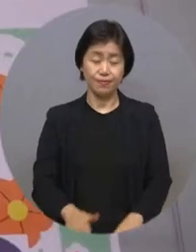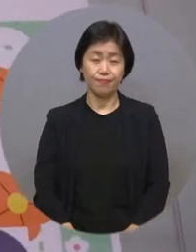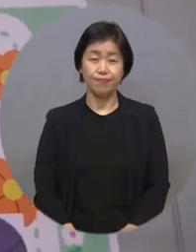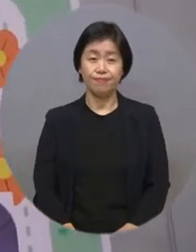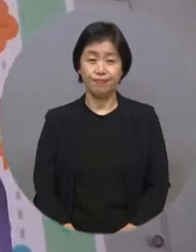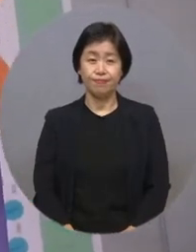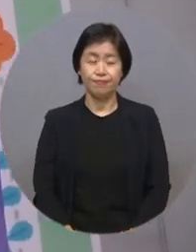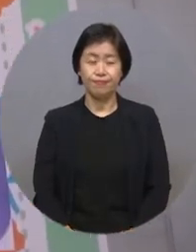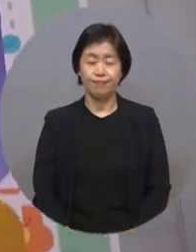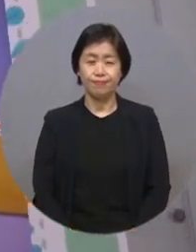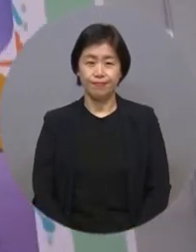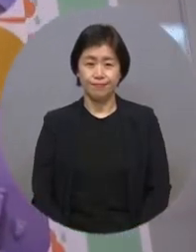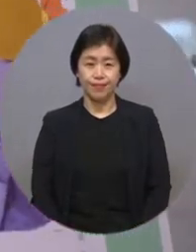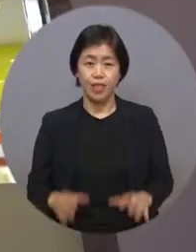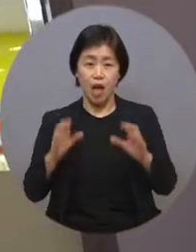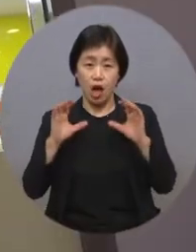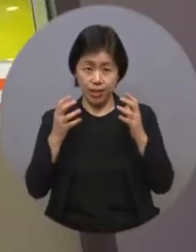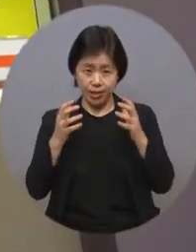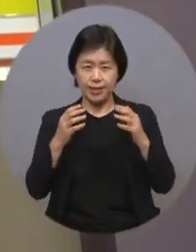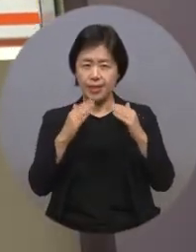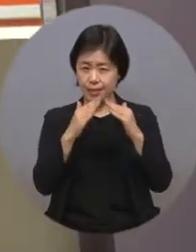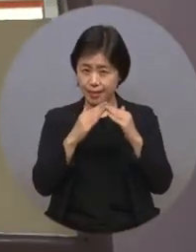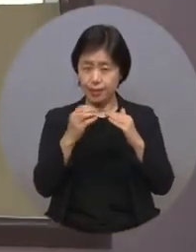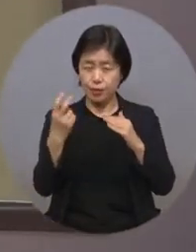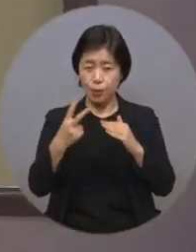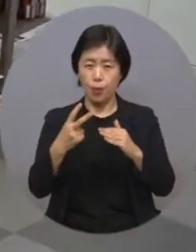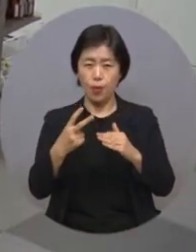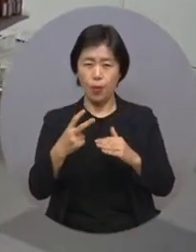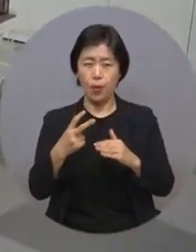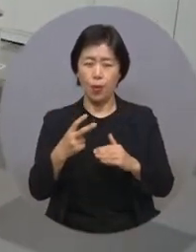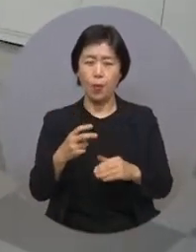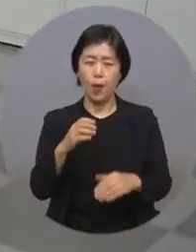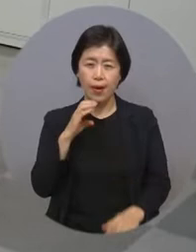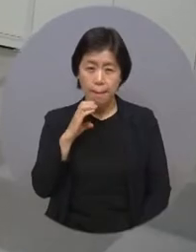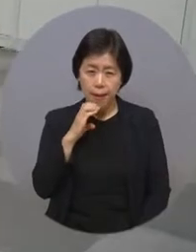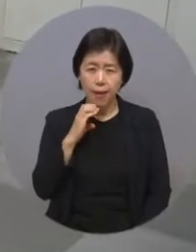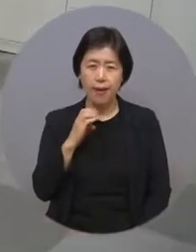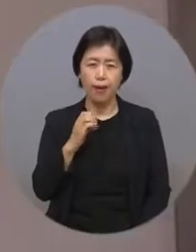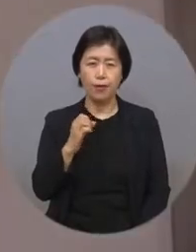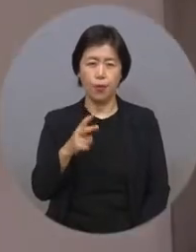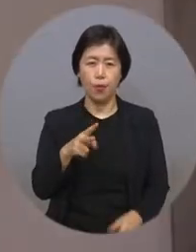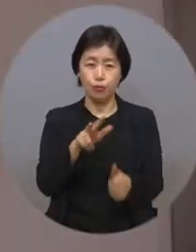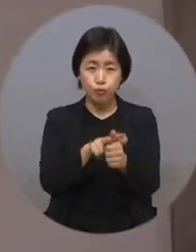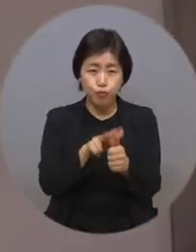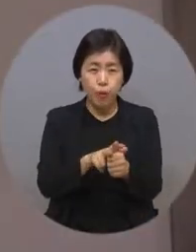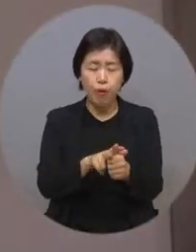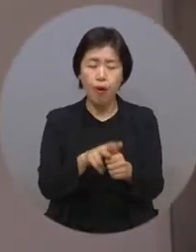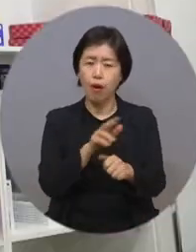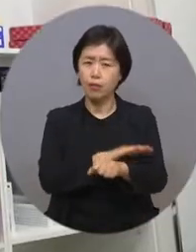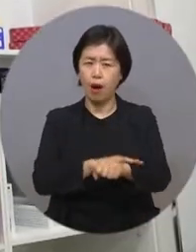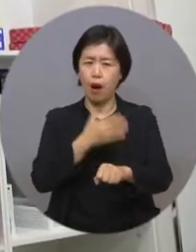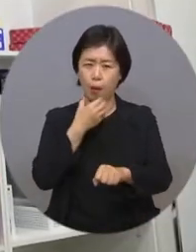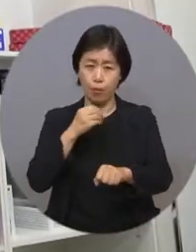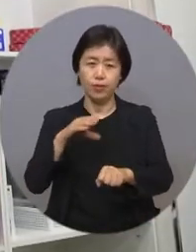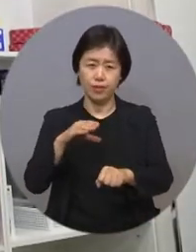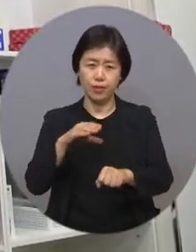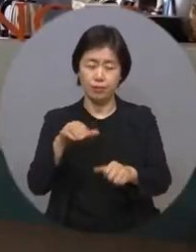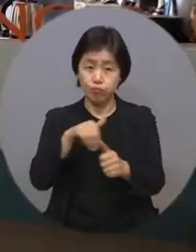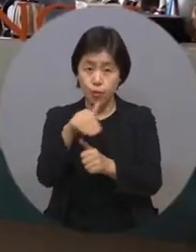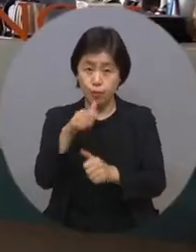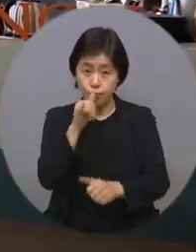있었는데요. 어린이집과 매점, 그리고 카페까지 많은 복지시설들이 회사 내부에 자리